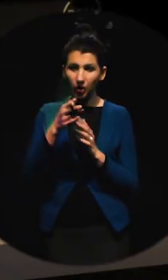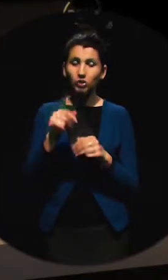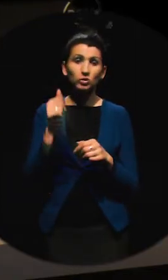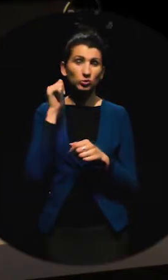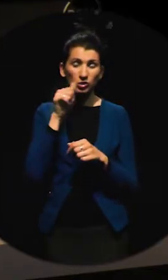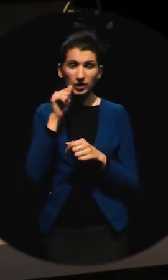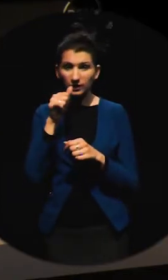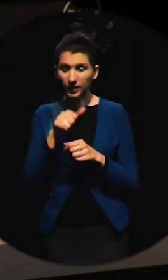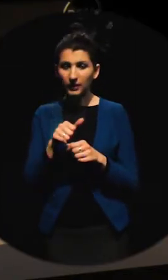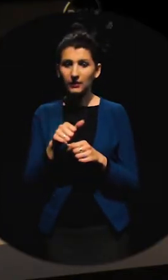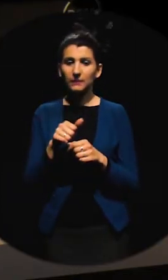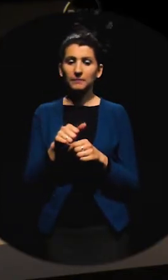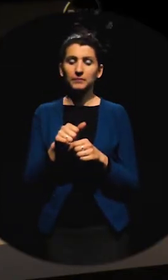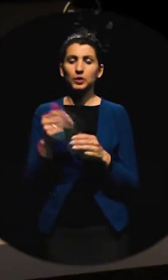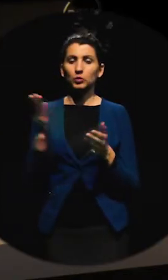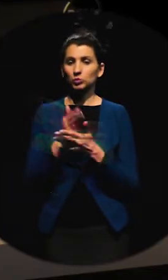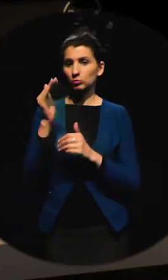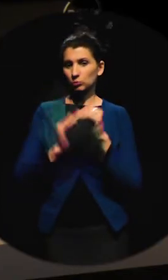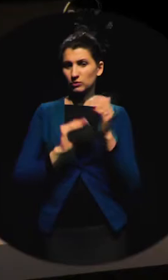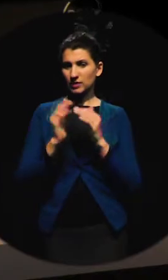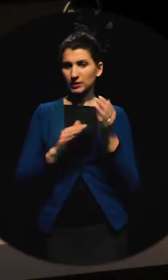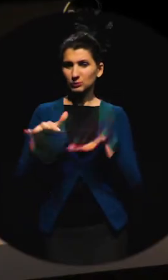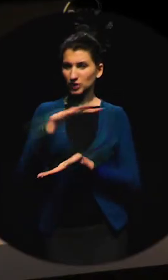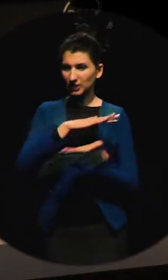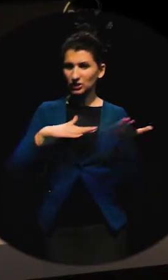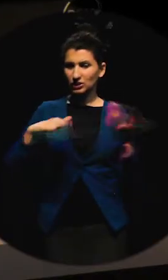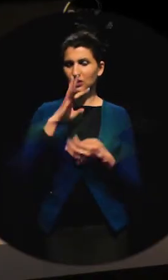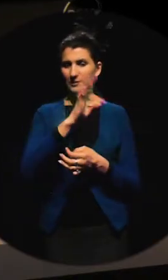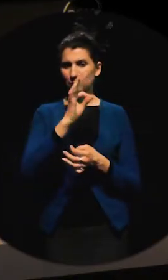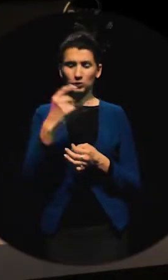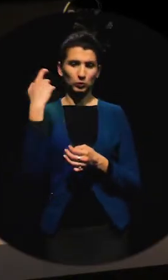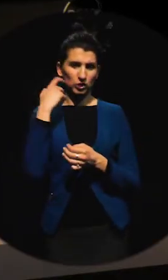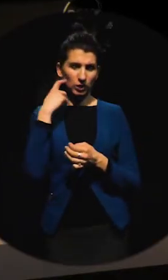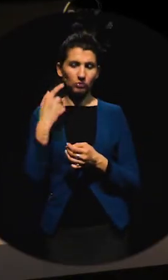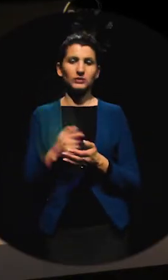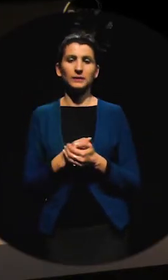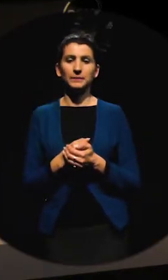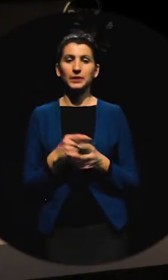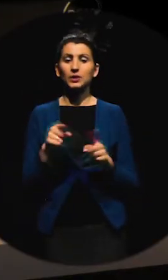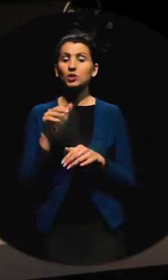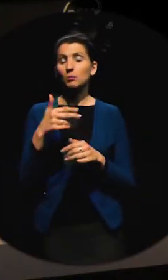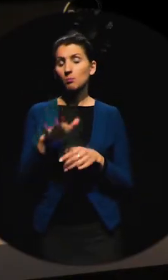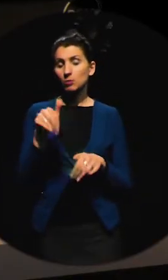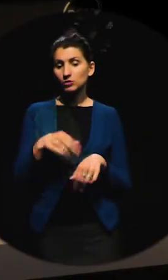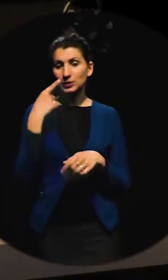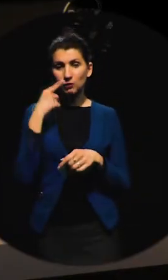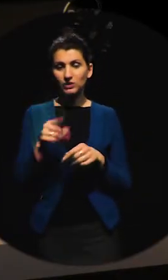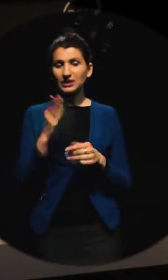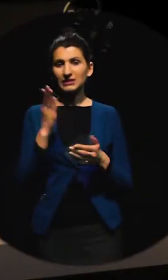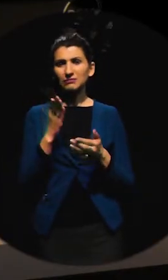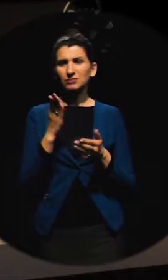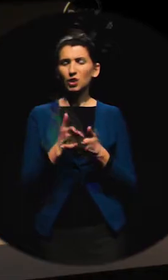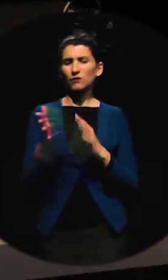budowali tą przestrzeń swojej słyszalności. I to można też prześledzić w niezwykły sposób,